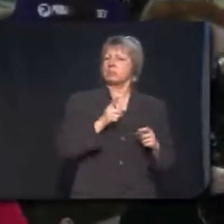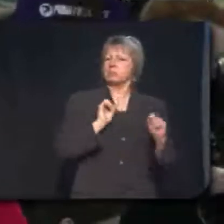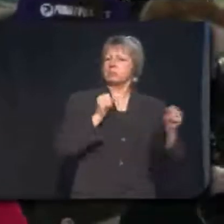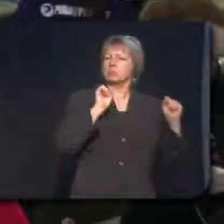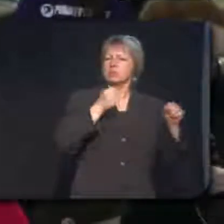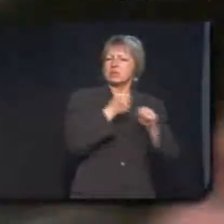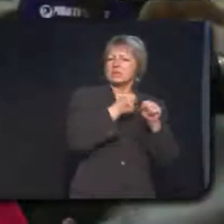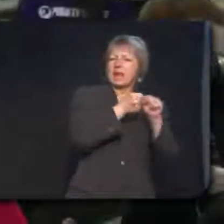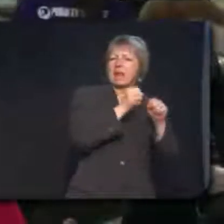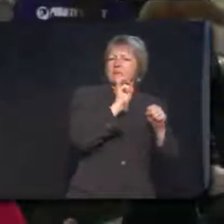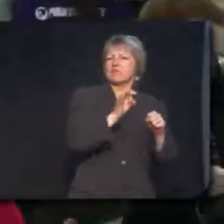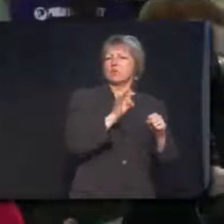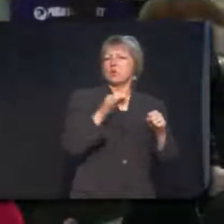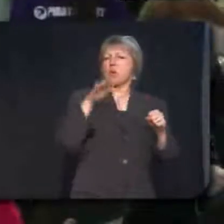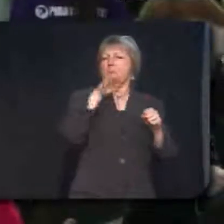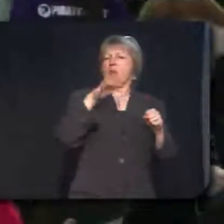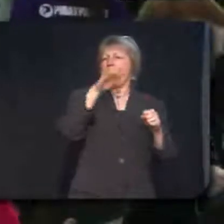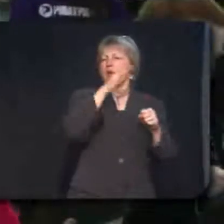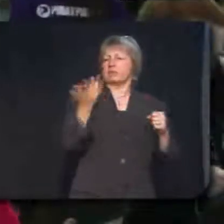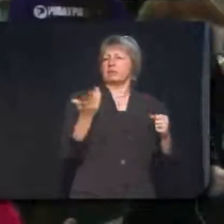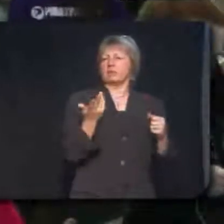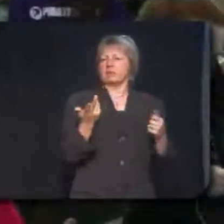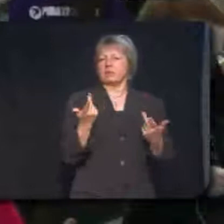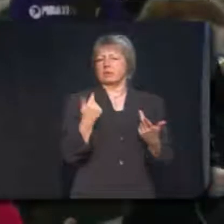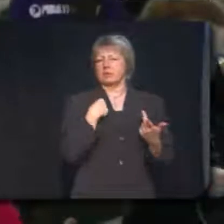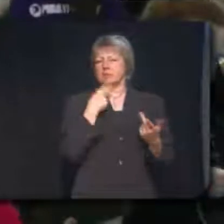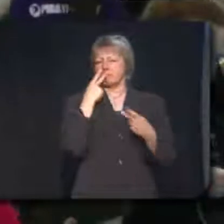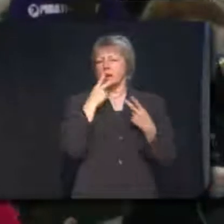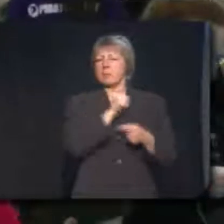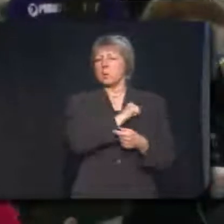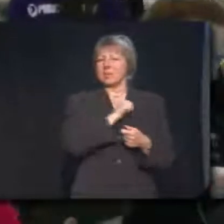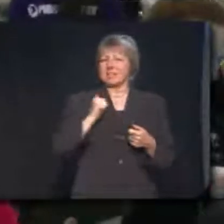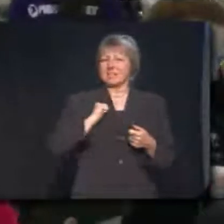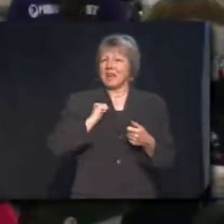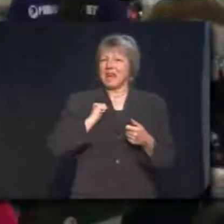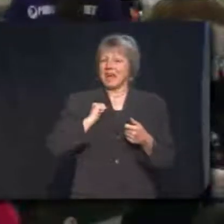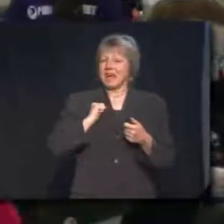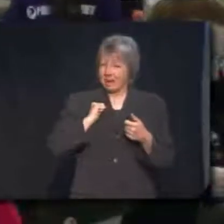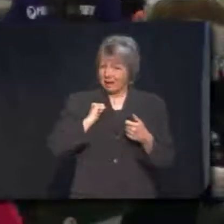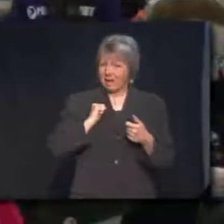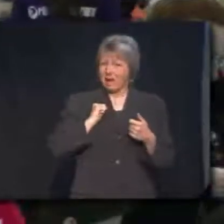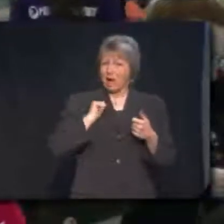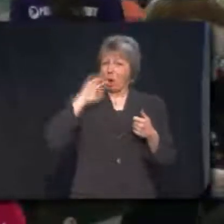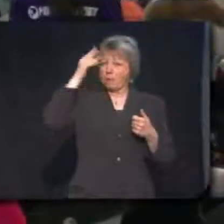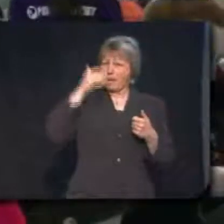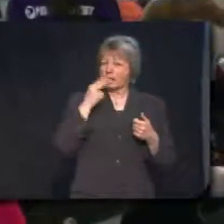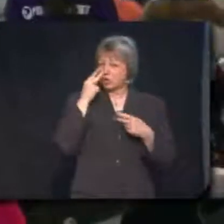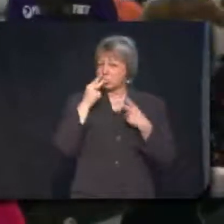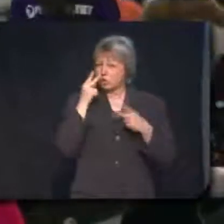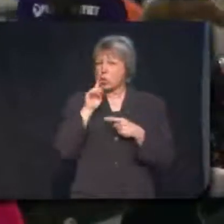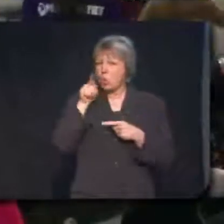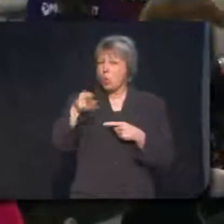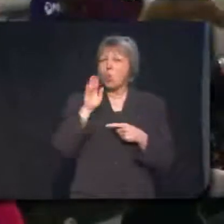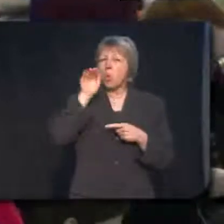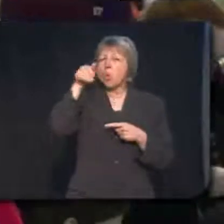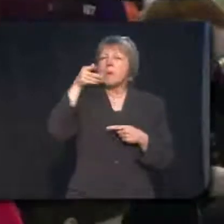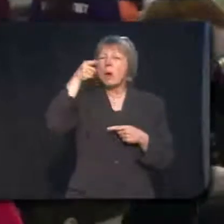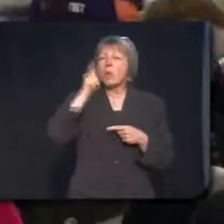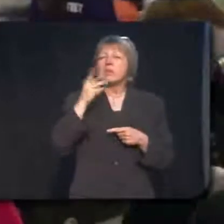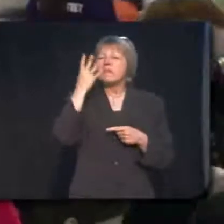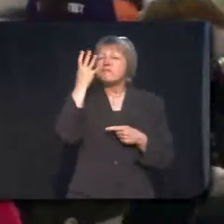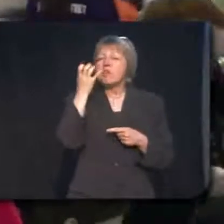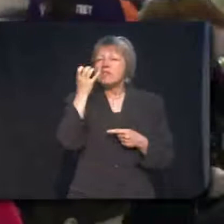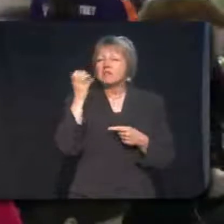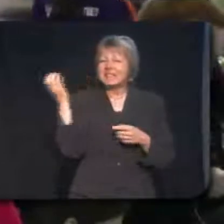ich habe dann auf der Bundeswehr Homepage schnell nachgeguckt es waren über 150 Einsätze die Bundeswehr im Katastrophenschutz im rettungsschutz und sonst